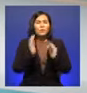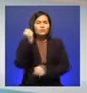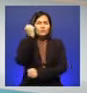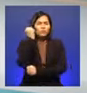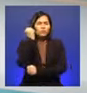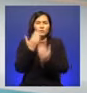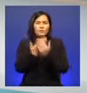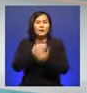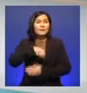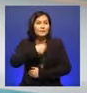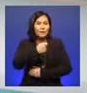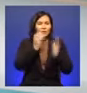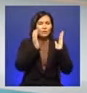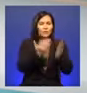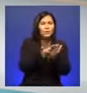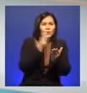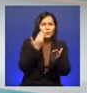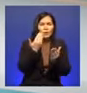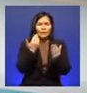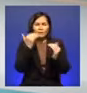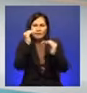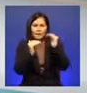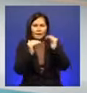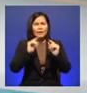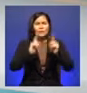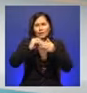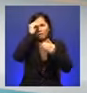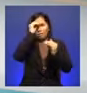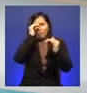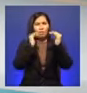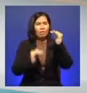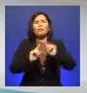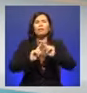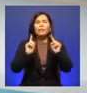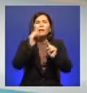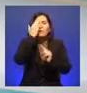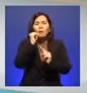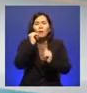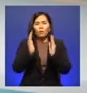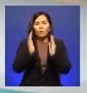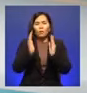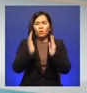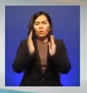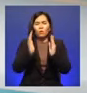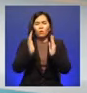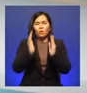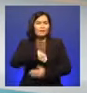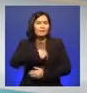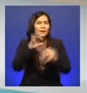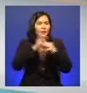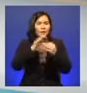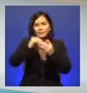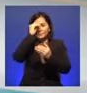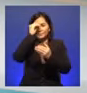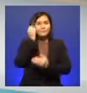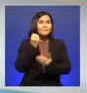ครับกับรวยเนี่ยใกล้เคียงกันแต่ด้านการศึกษายังไม่ใช่คนที่จนยังมีภาระด้านการศึกษาเนี่ยสูงกว่านะครับตรงนี้ก็เ